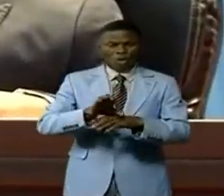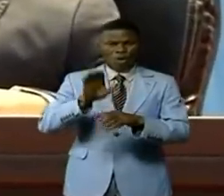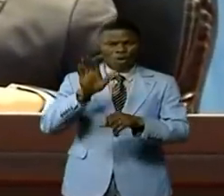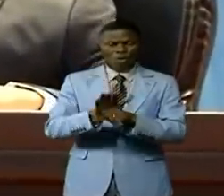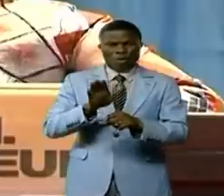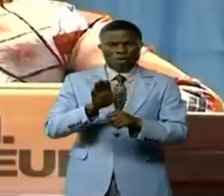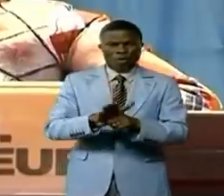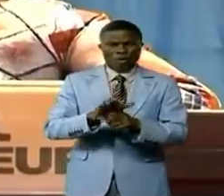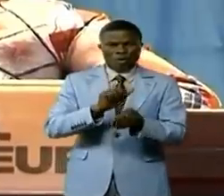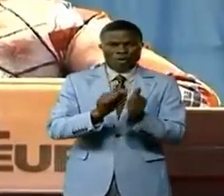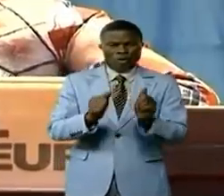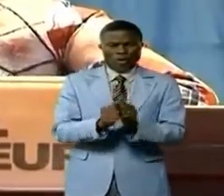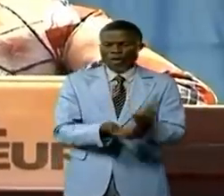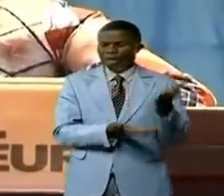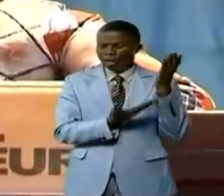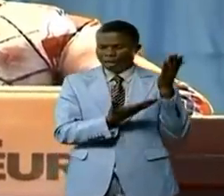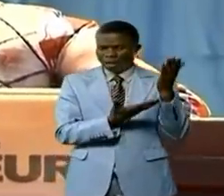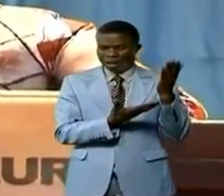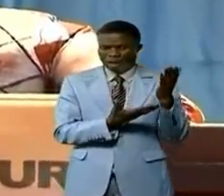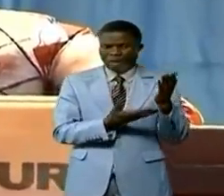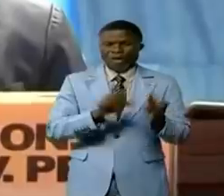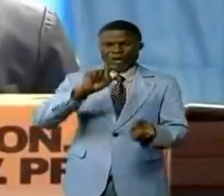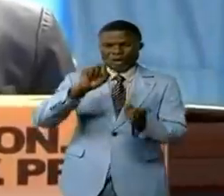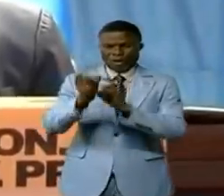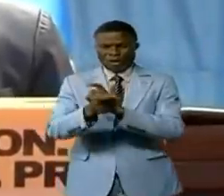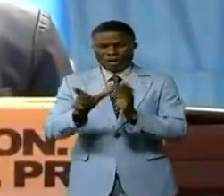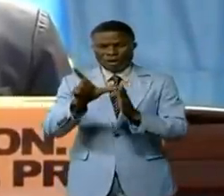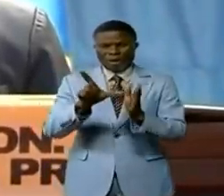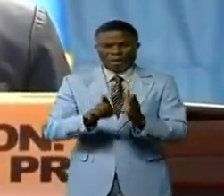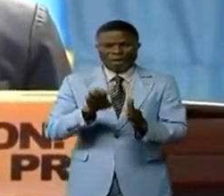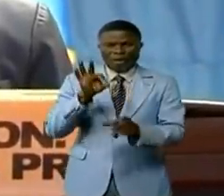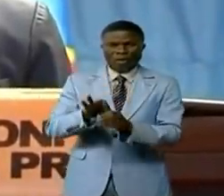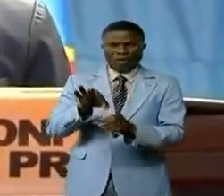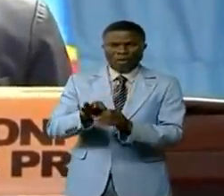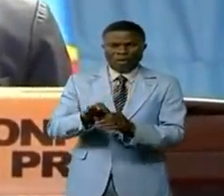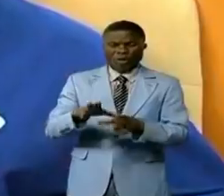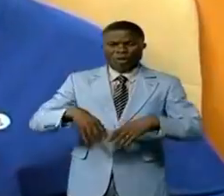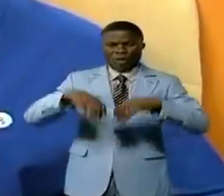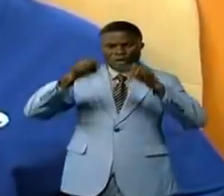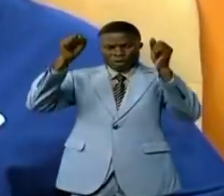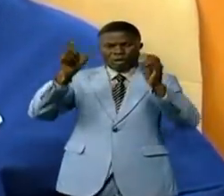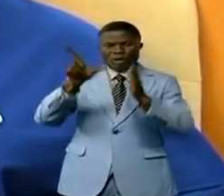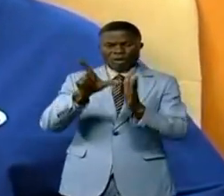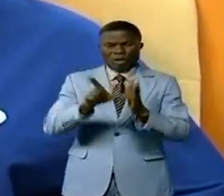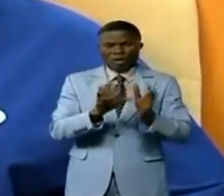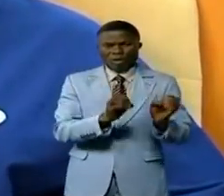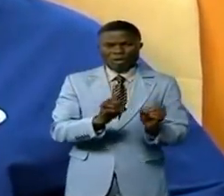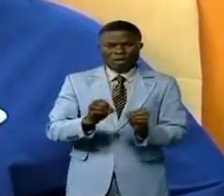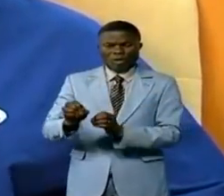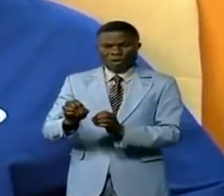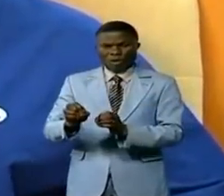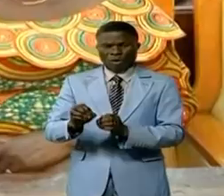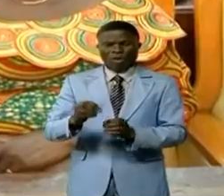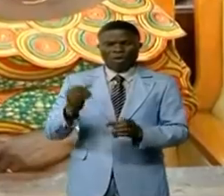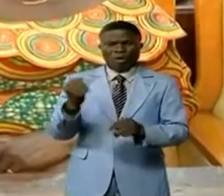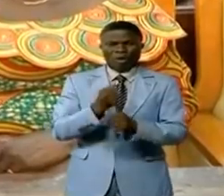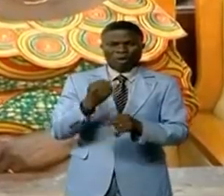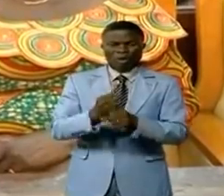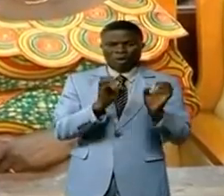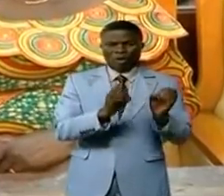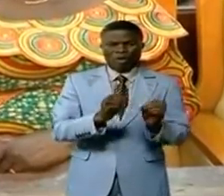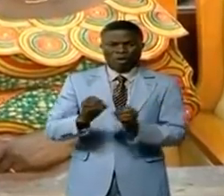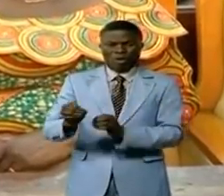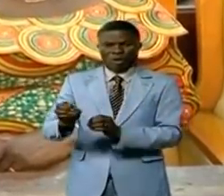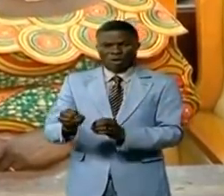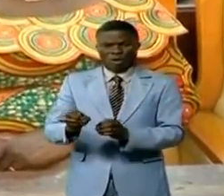matières dont le plus saillant porte sur la réforme de la loi électorale et l'adoption de la loi organique portant fonctionnement et